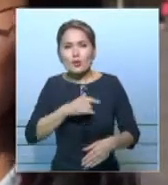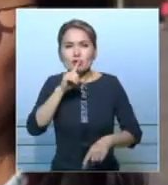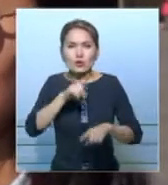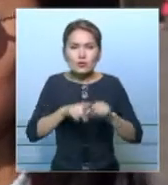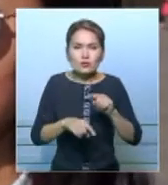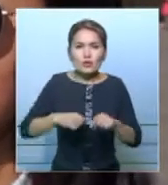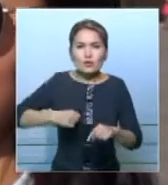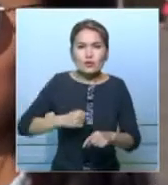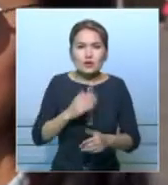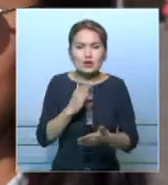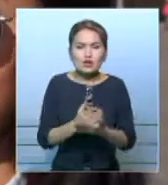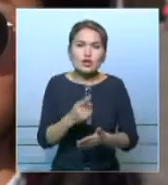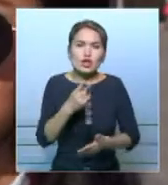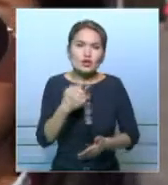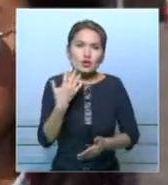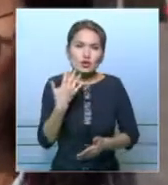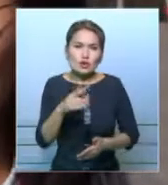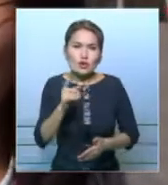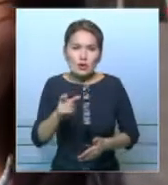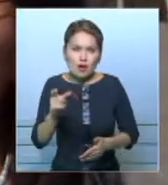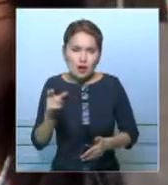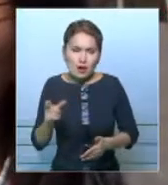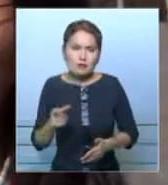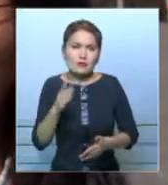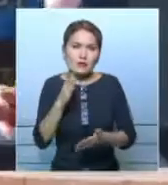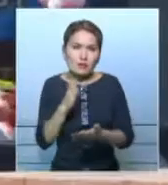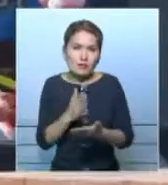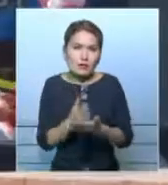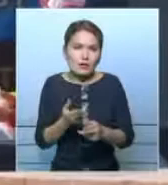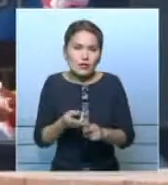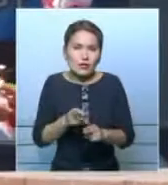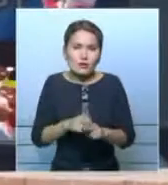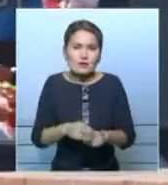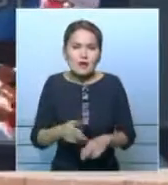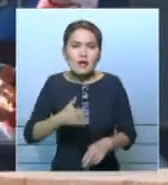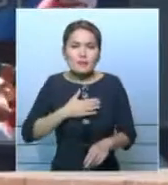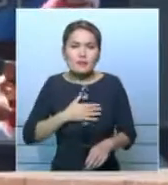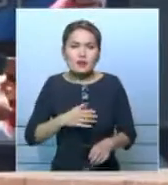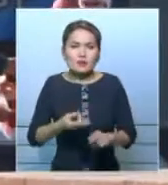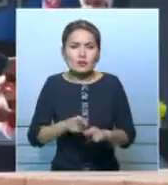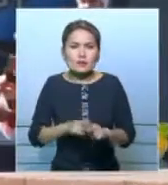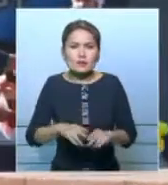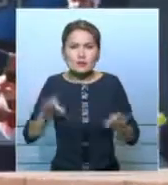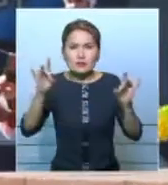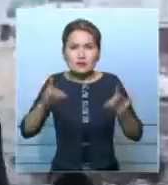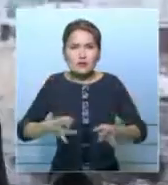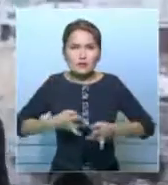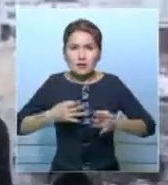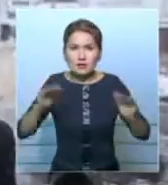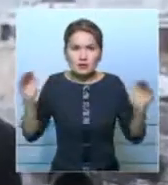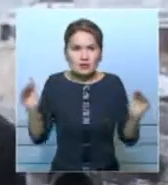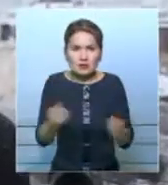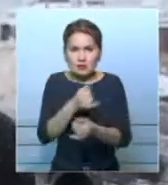достарымыз бар, 150 адам екі отбасы үшін өте аз. Алайда бұл заңды қолдаушылар да жоқ емес.